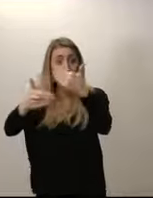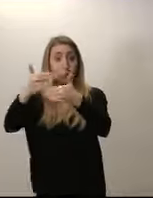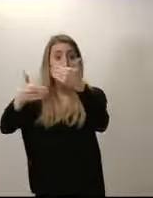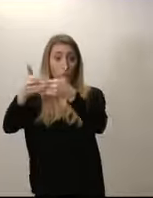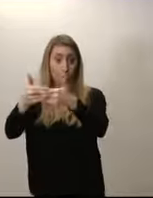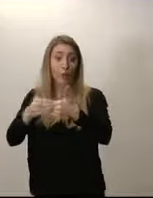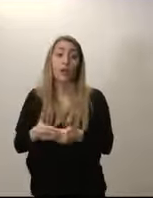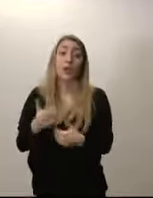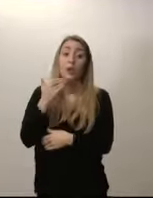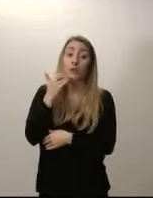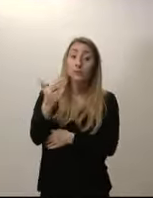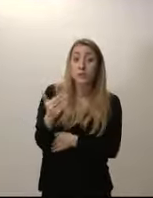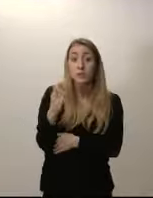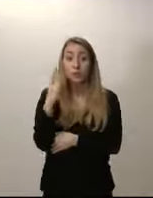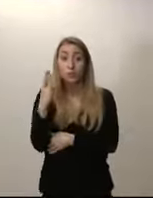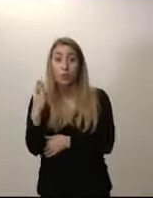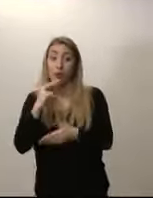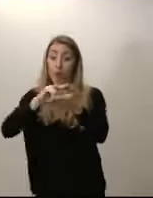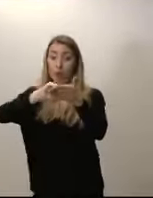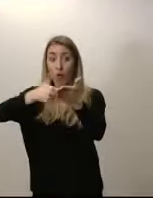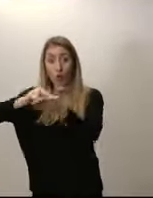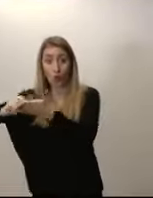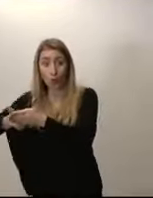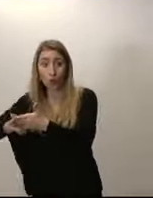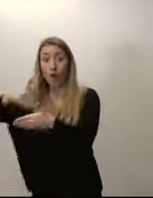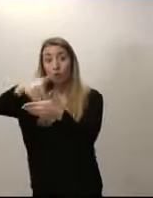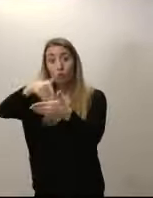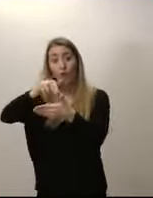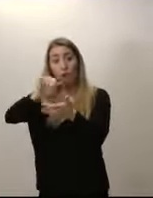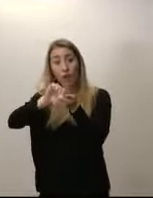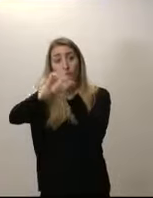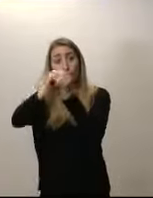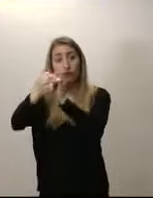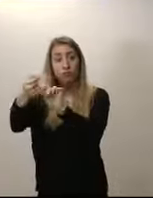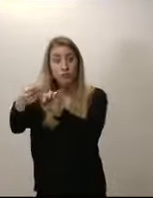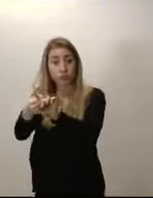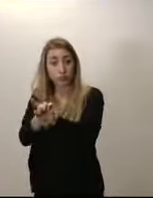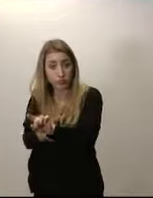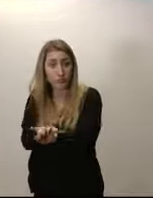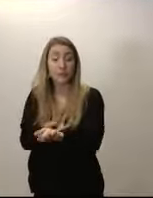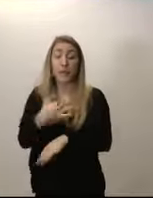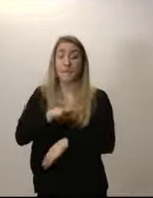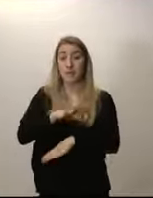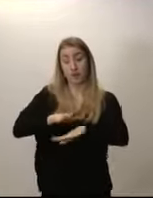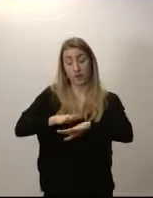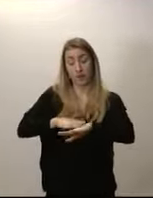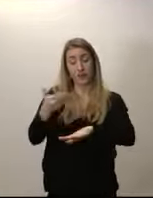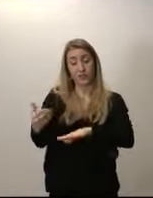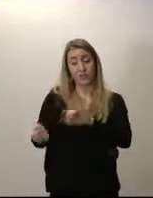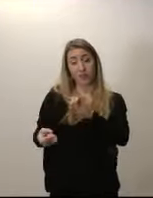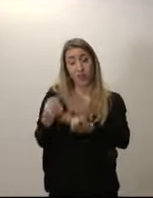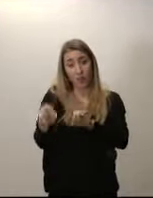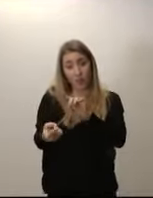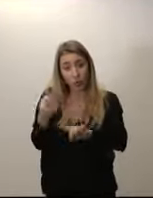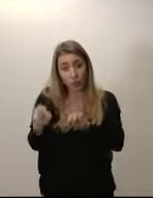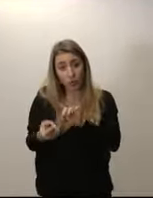du délai de contrat qui sera fixé avec les différents restaurateurs. Donc j'insiste encore une fois, c'est un élément important de vie